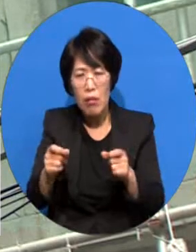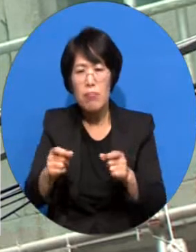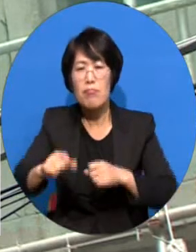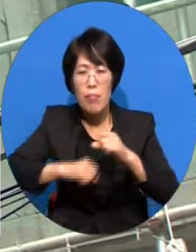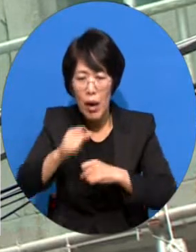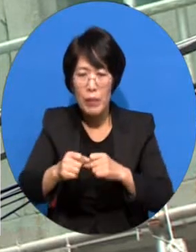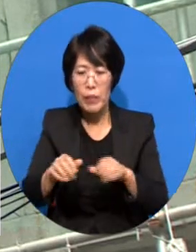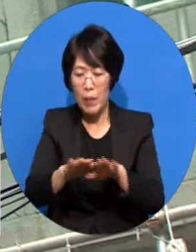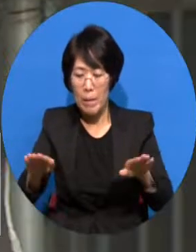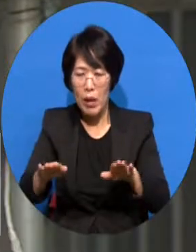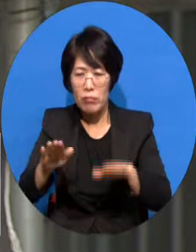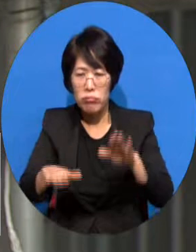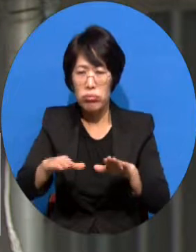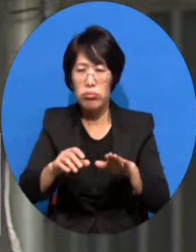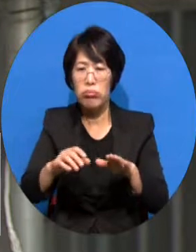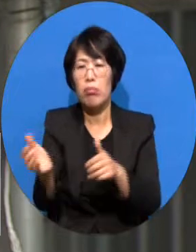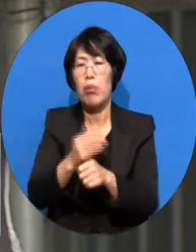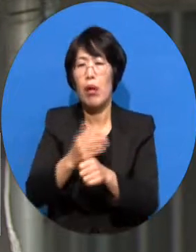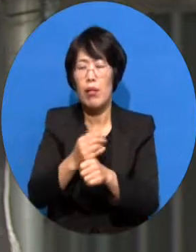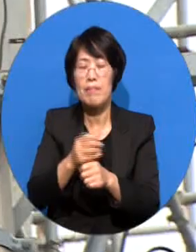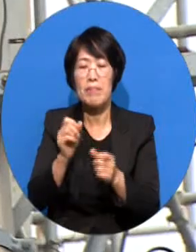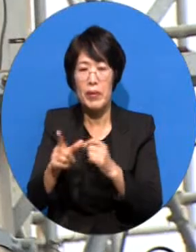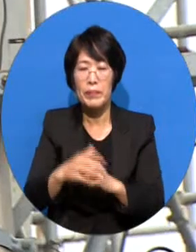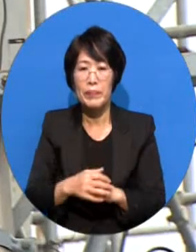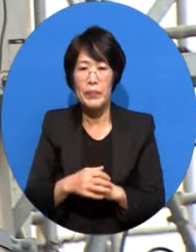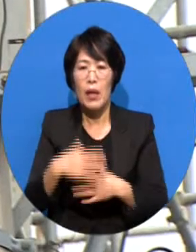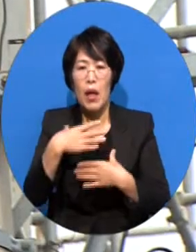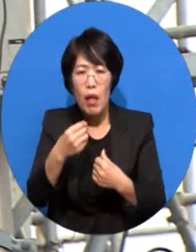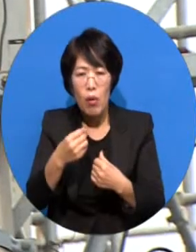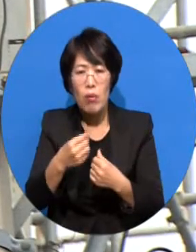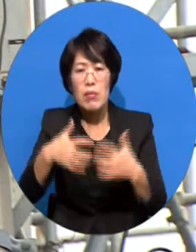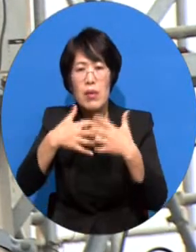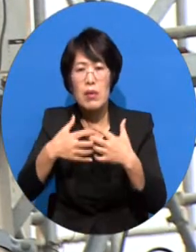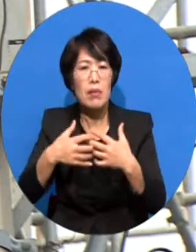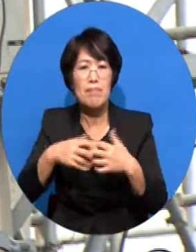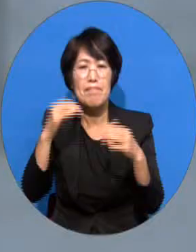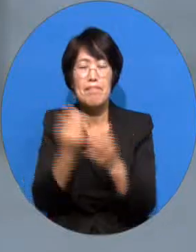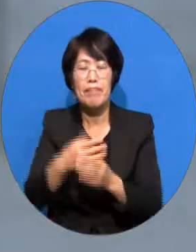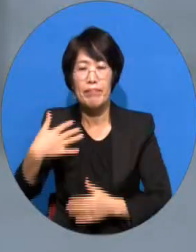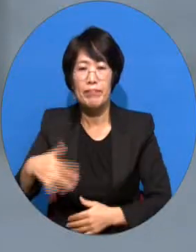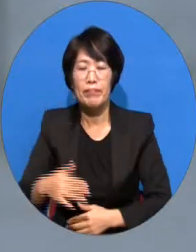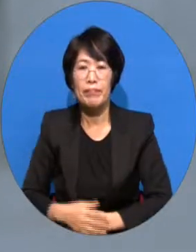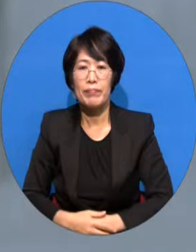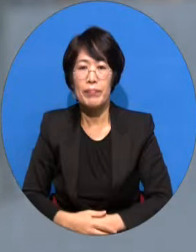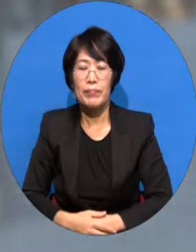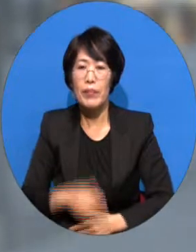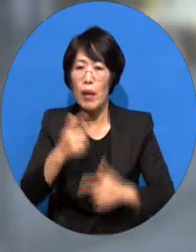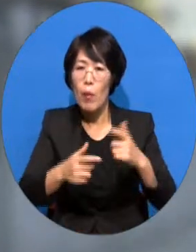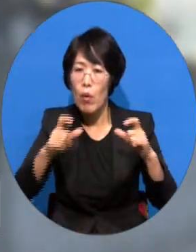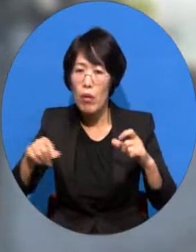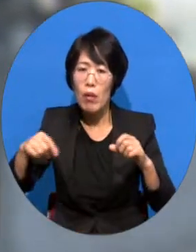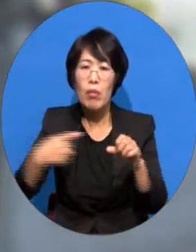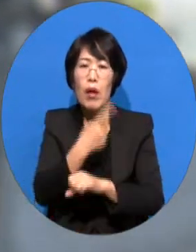있어야 할 발판은 떨어져 나가 너덜 거리게 일쑤 안 전망도 제대로 갖춰져 있지 않습니다 목포에 또